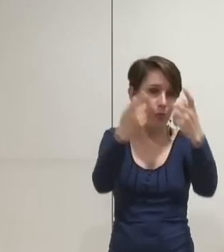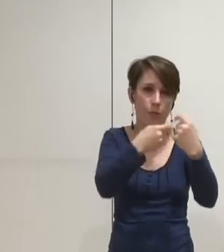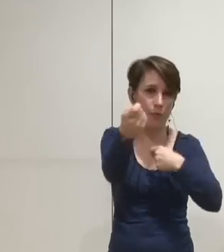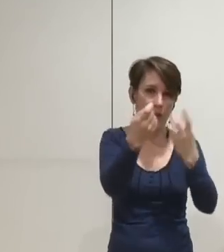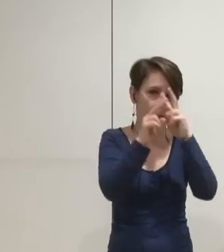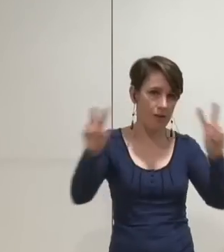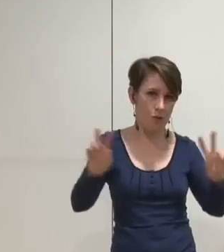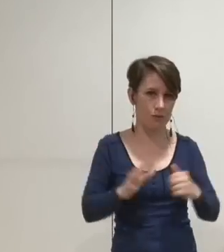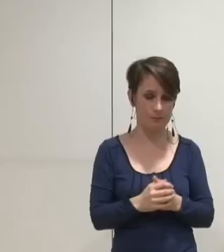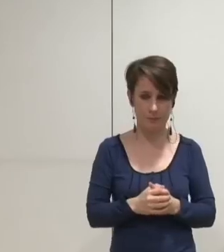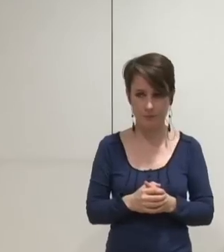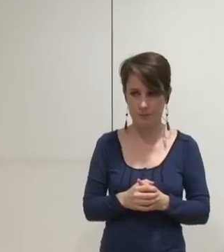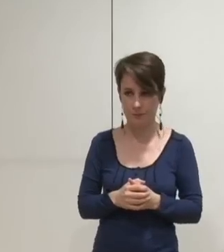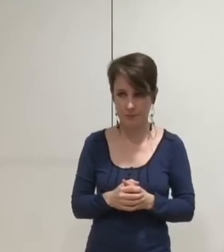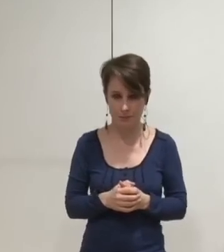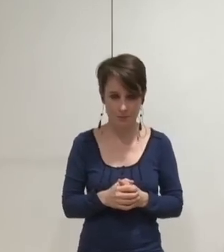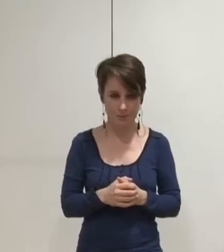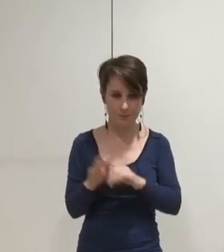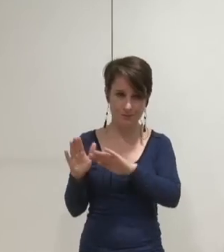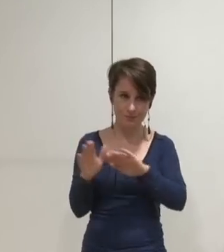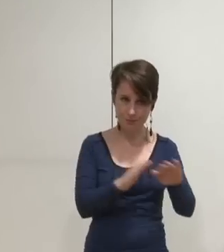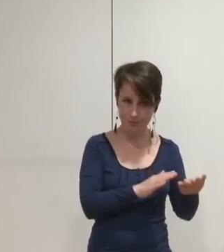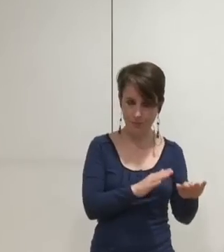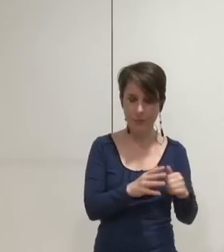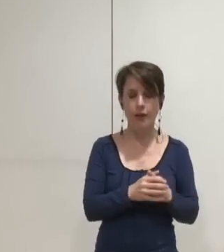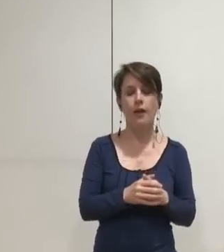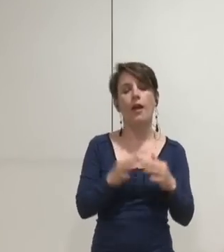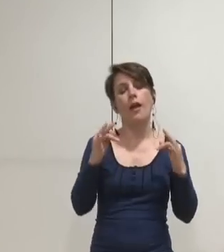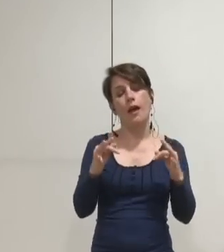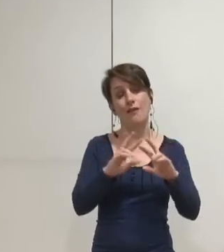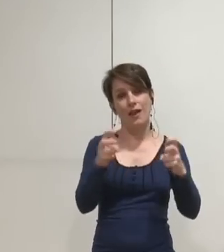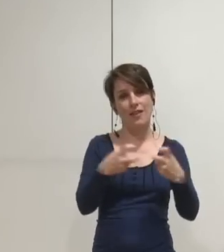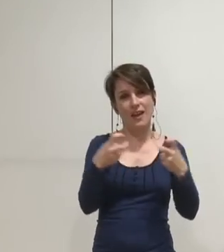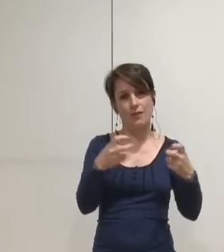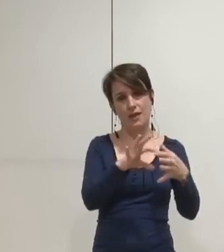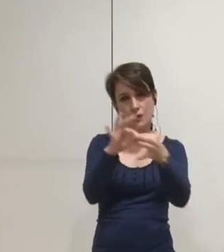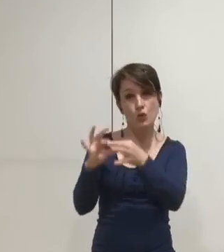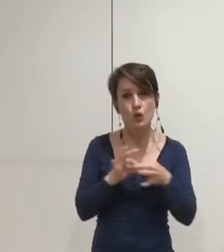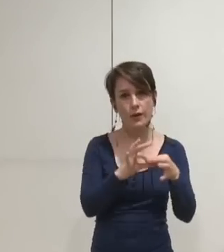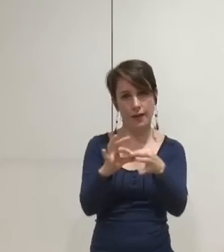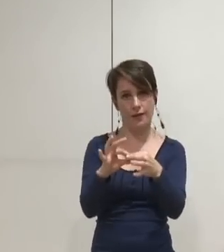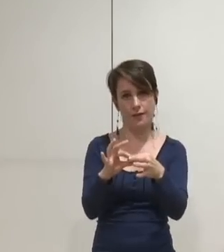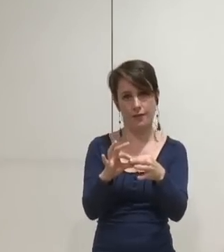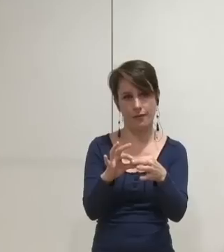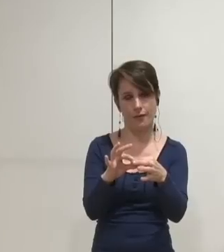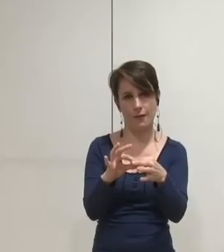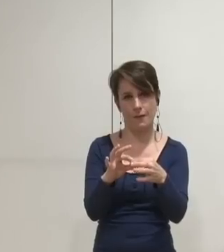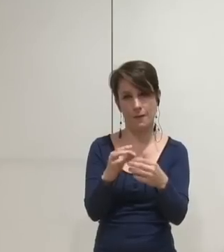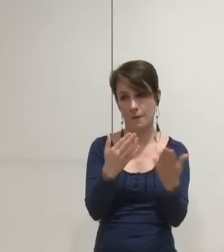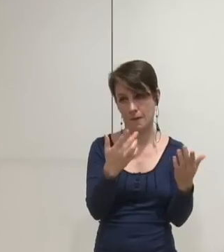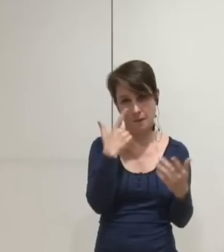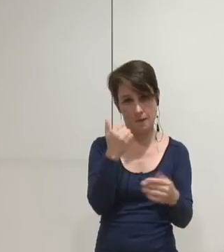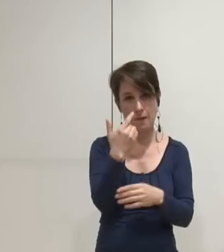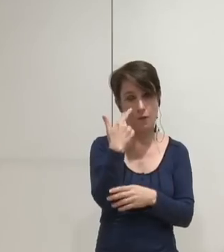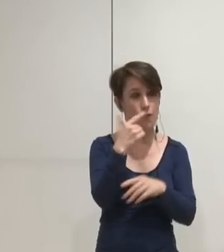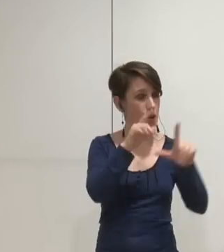même ensuite pour en ce qui concerne la tarification solidaire vous voyez ici la